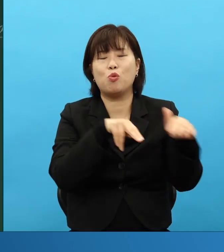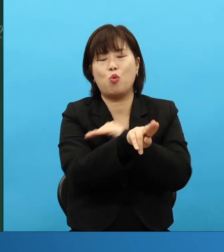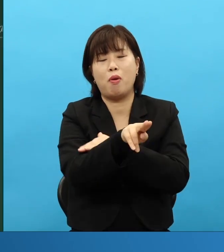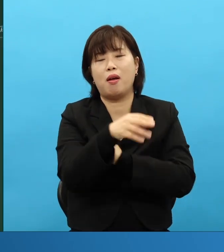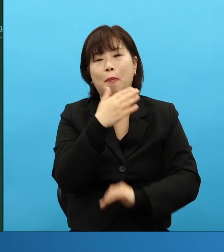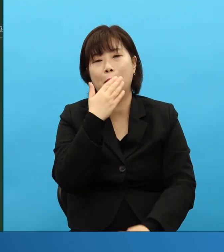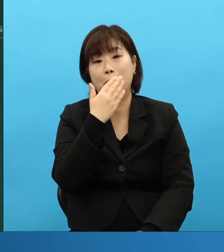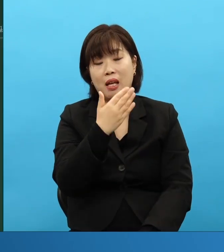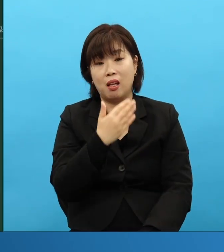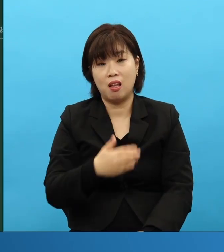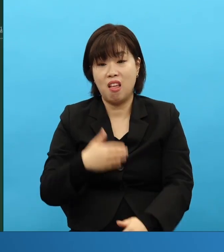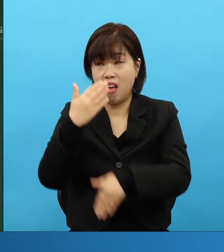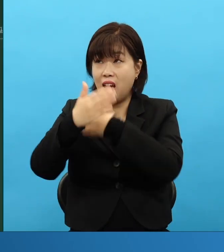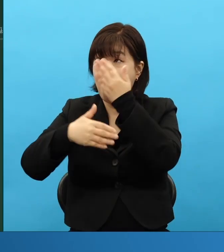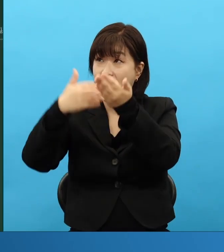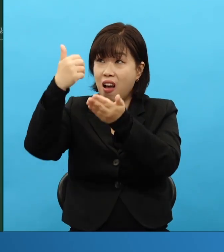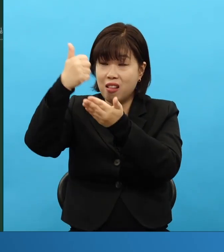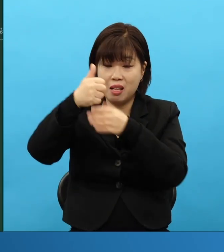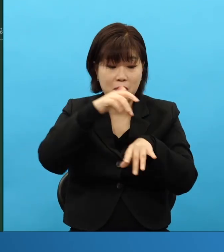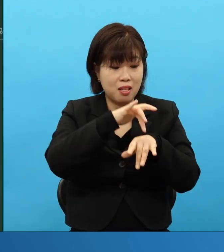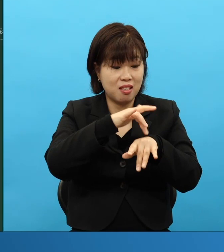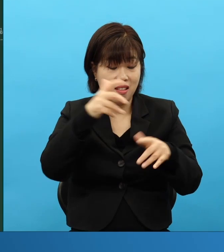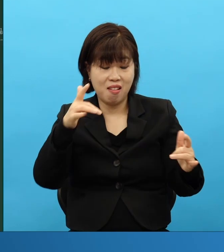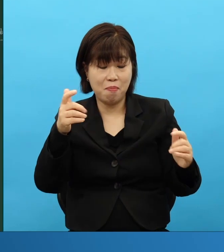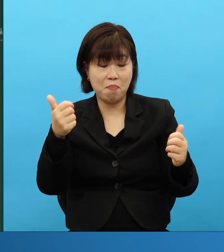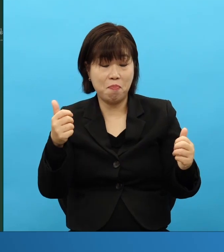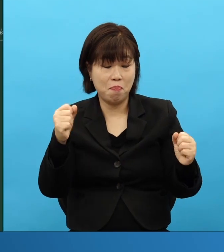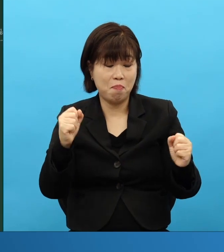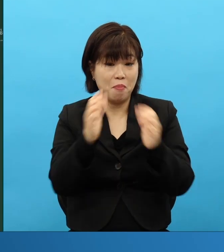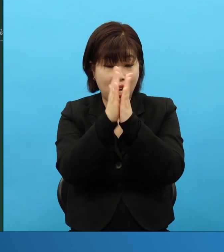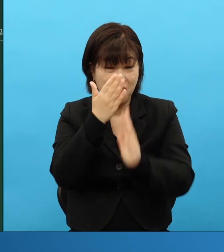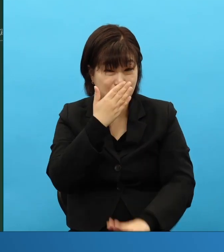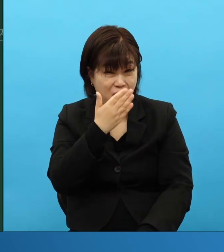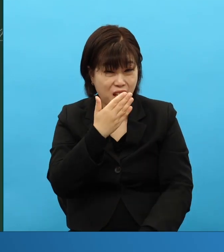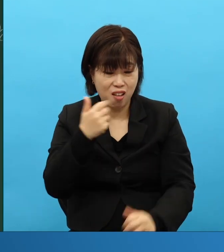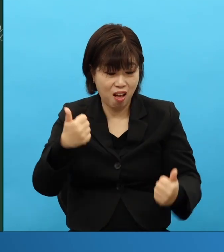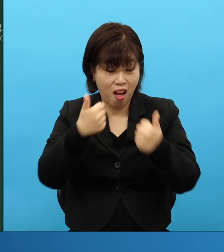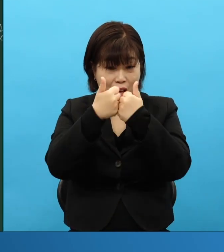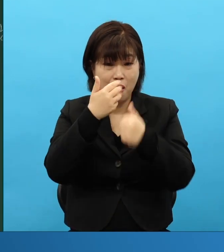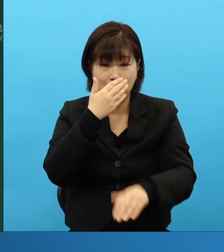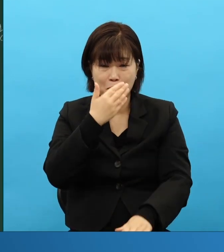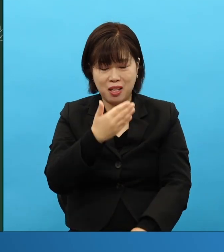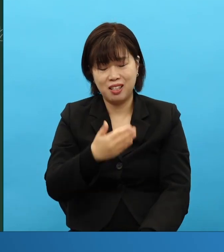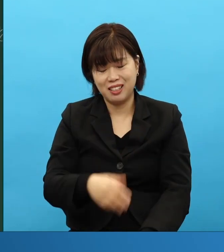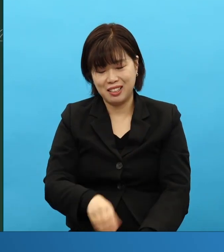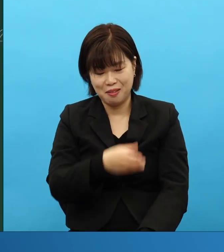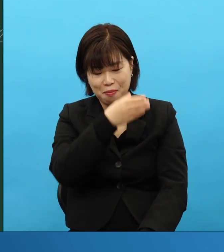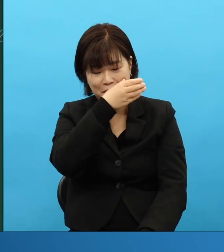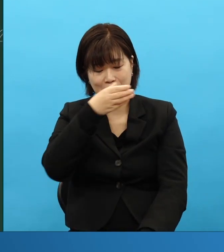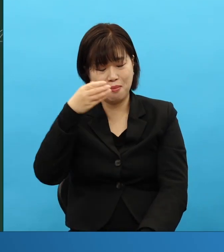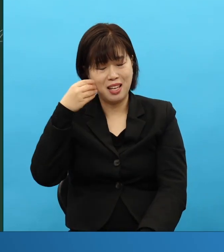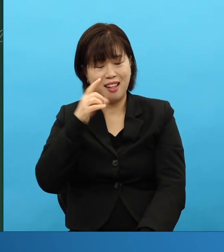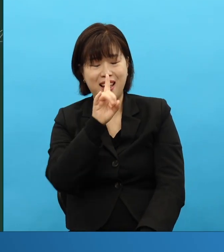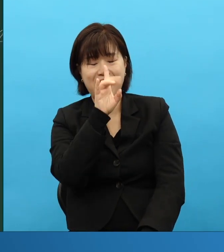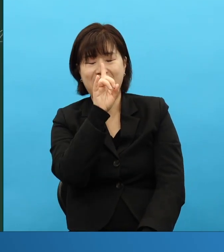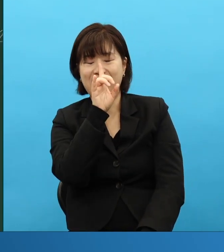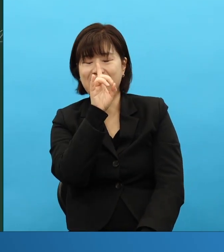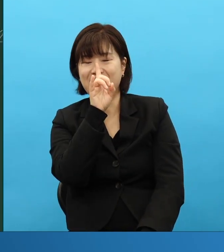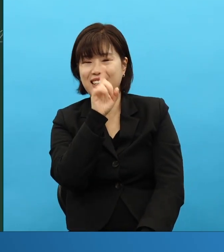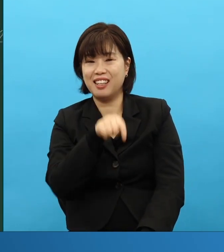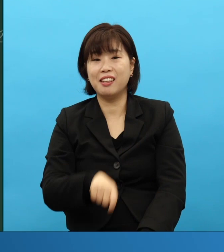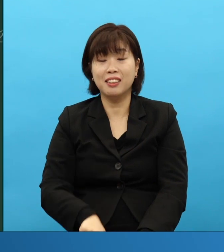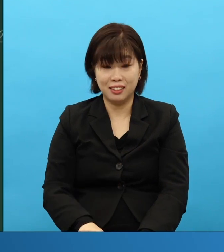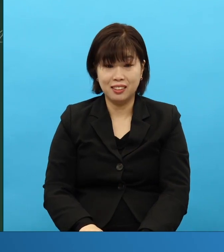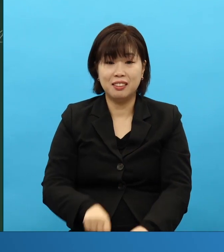도망가. nerve to fight? They can't fight against God. They're all going to run away. 단지 싸우는 게 아니고 발악하는 거지. It's not that they're fighting. They're actually going